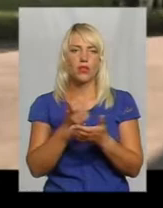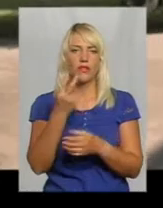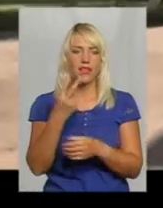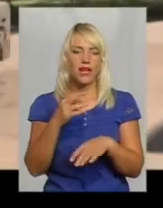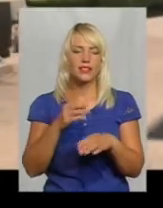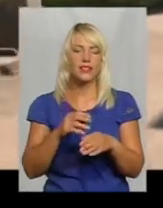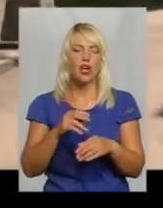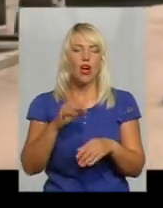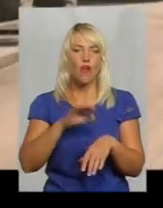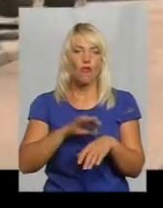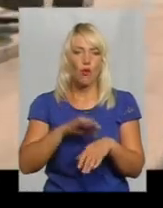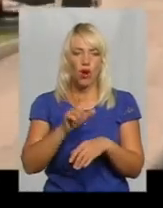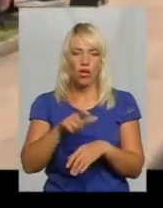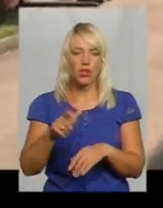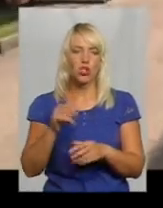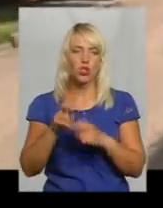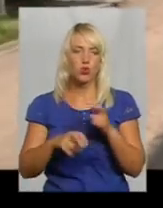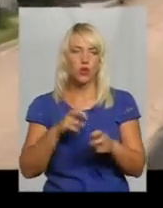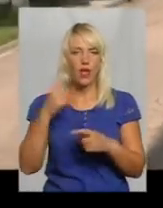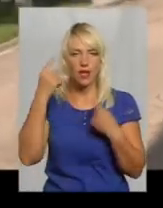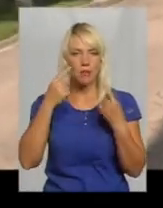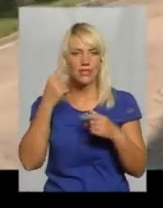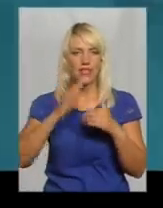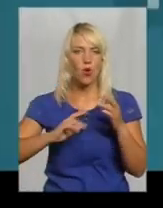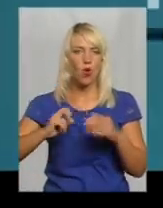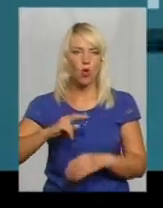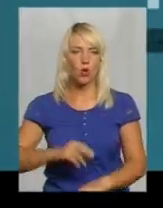паліативних хворих і шукає у штат психолога.